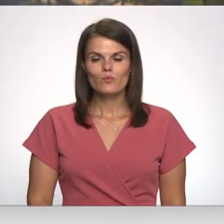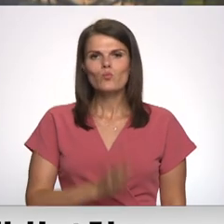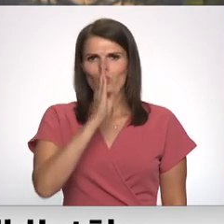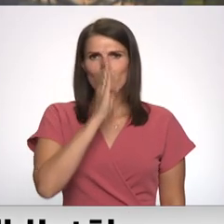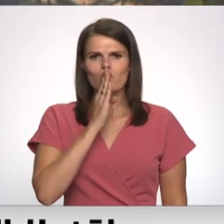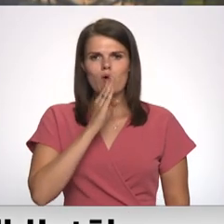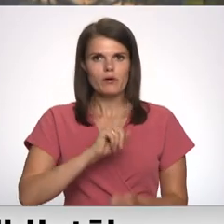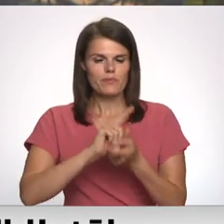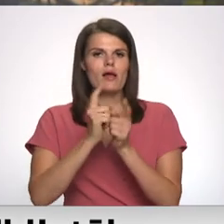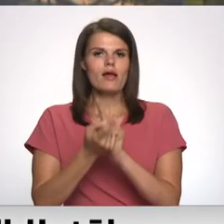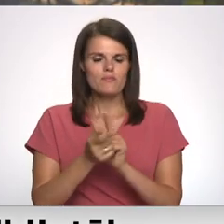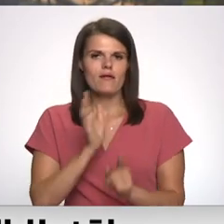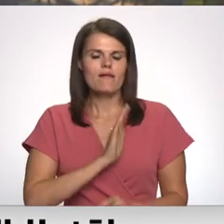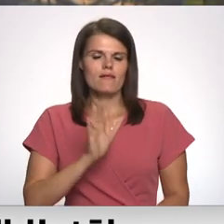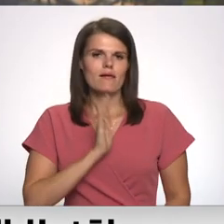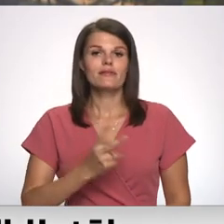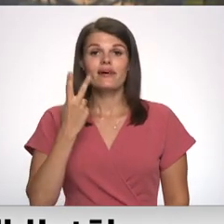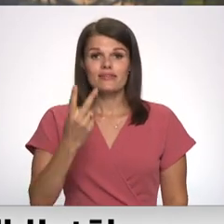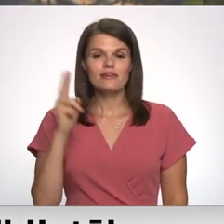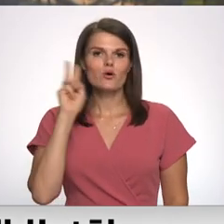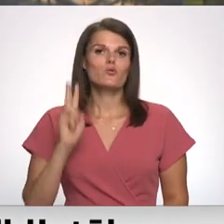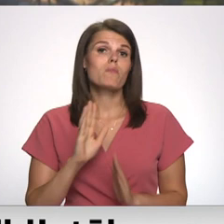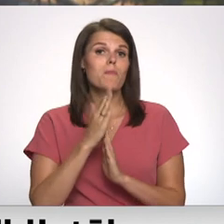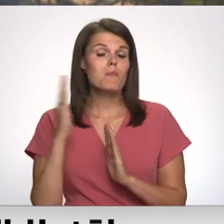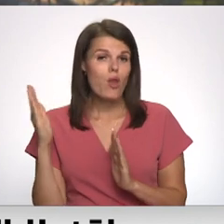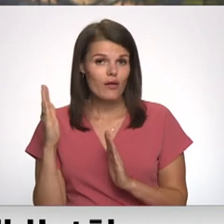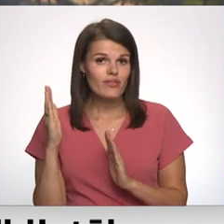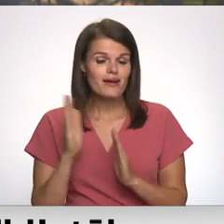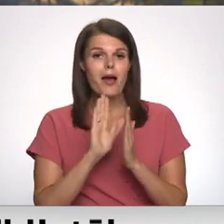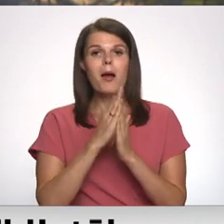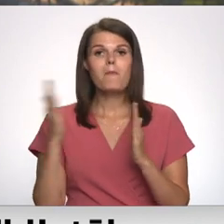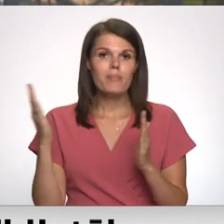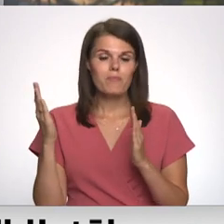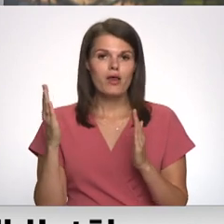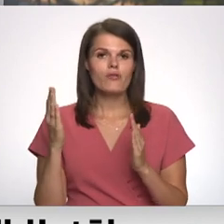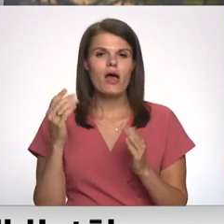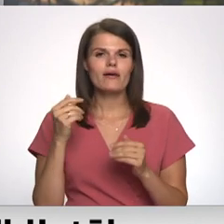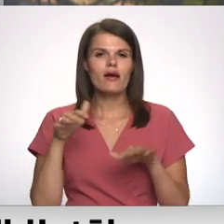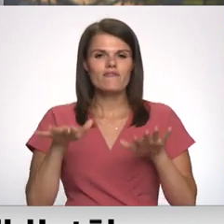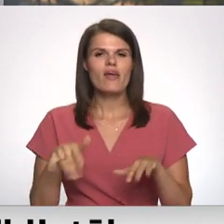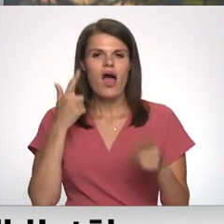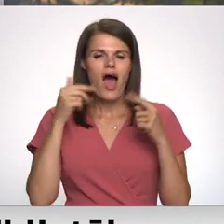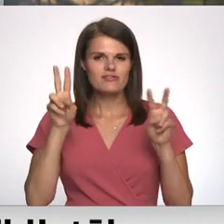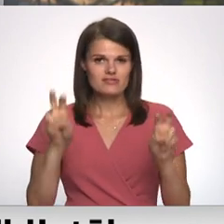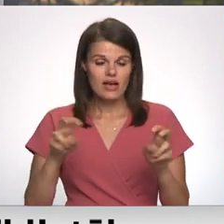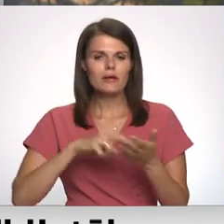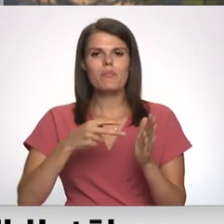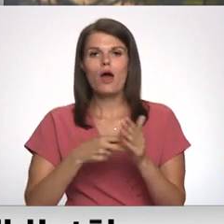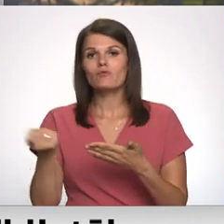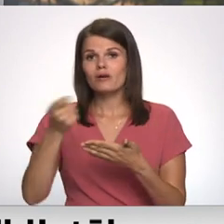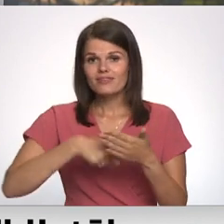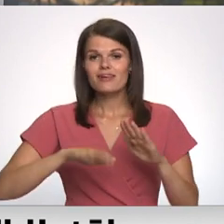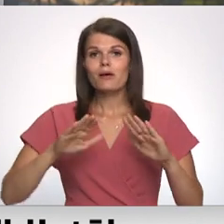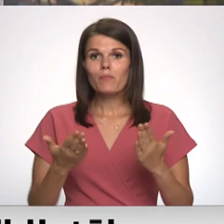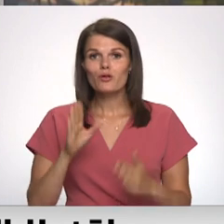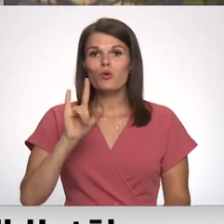Nopietnas pārmaiņas gaida divas Jūrmalas bibliotēkas. Bibliotēkā sroš šodien paredzēts slēgt, bet